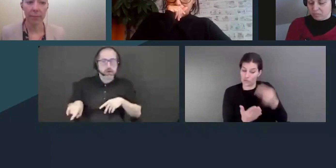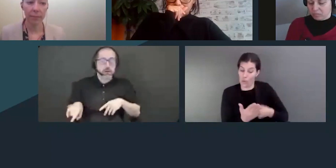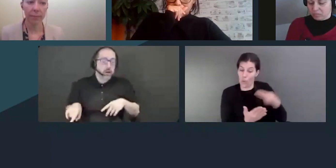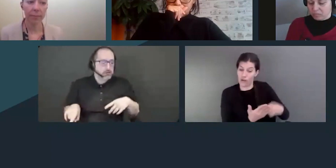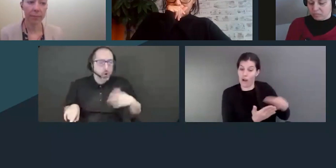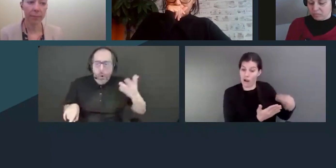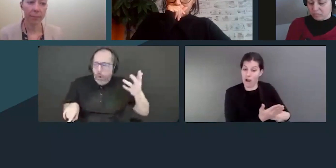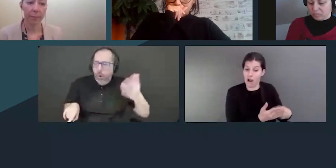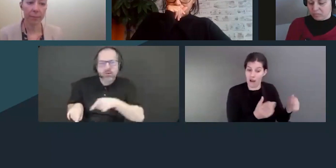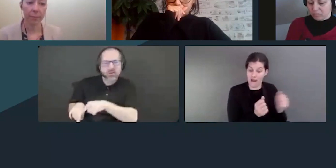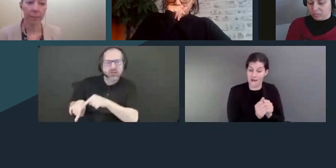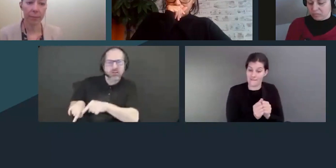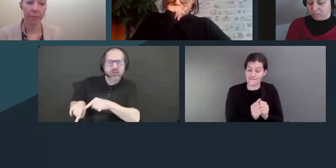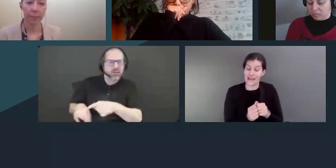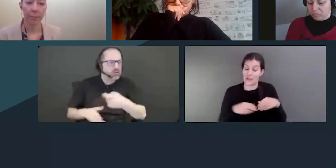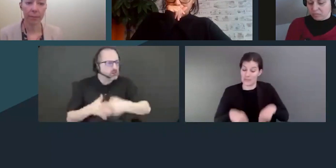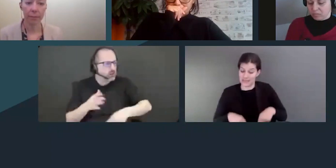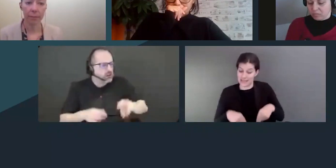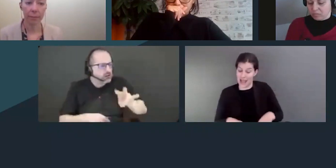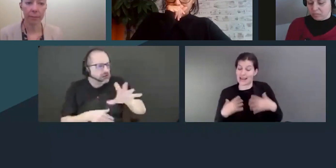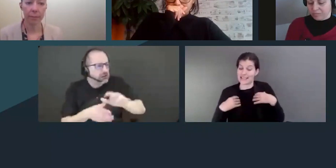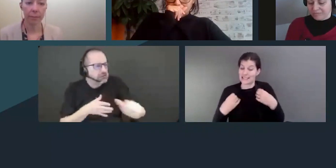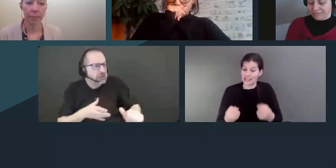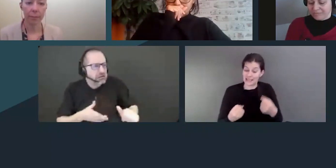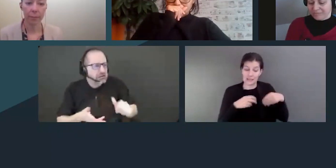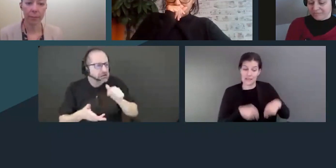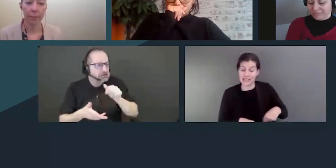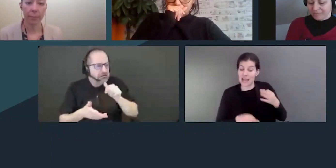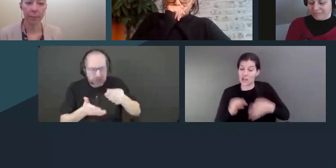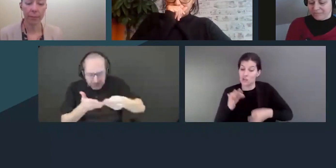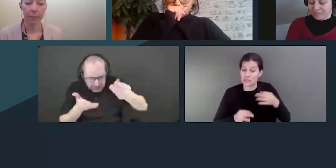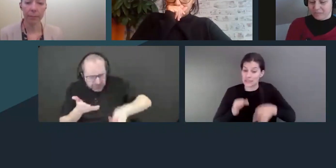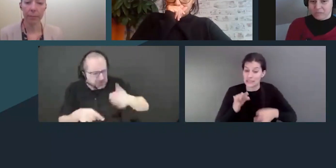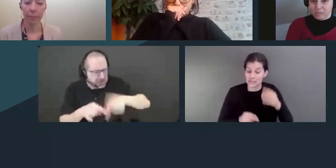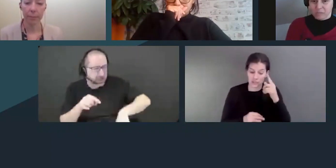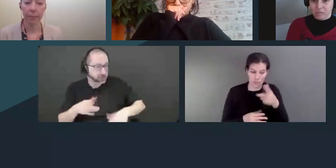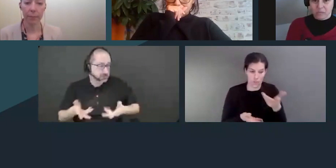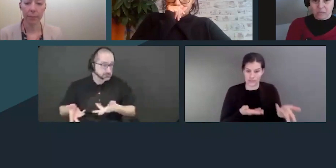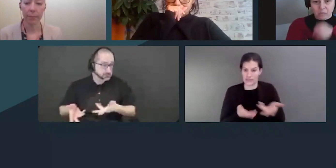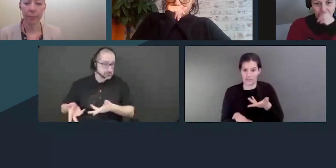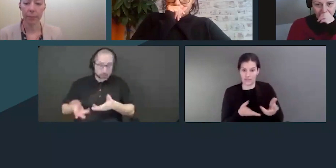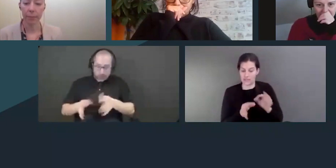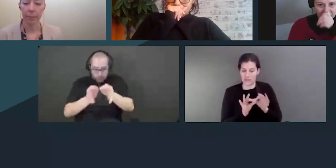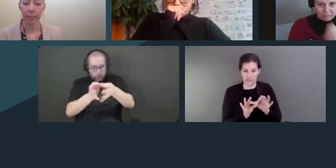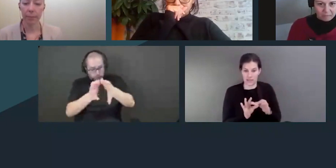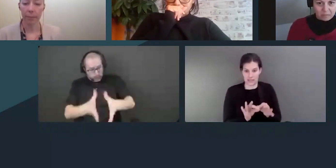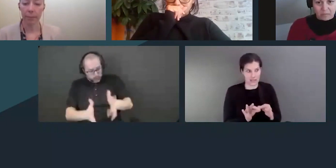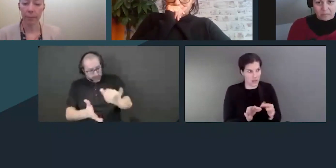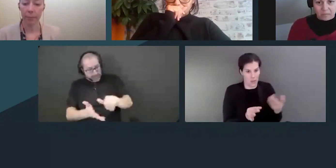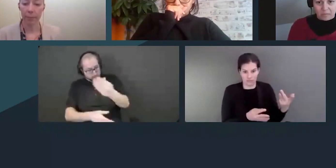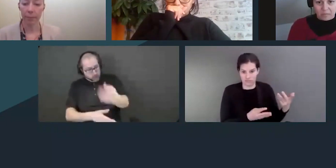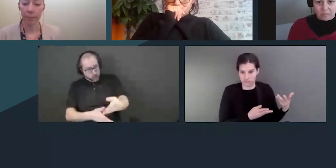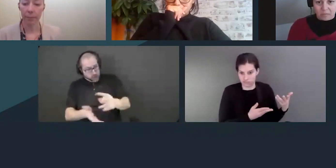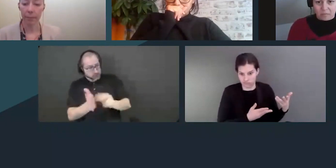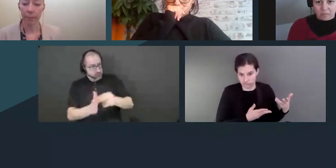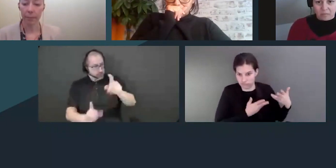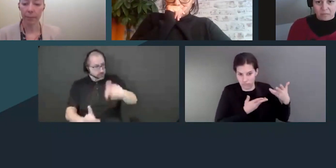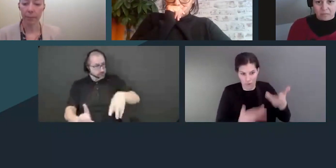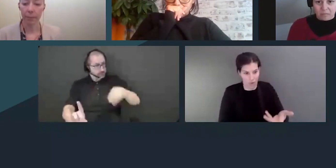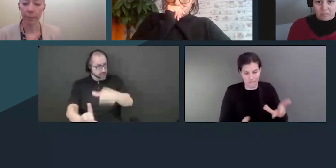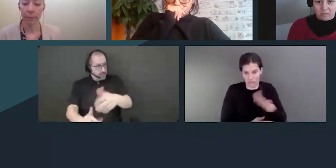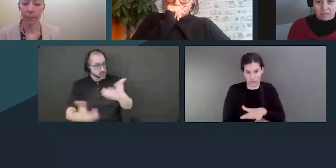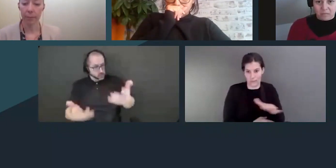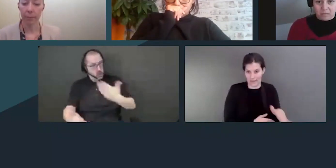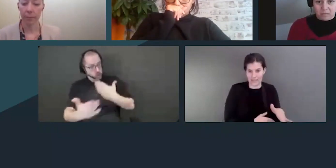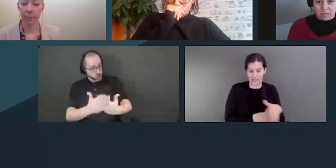Et donc, c'est un travail qui nécessite quand même un budget pour la rémunération des interprètes. Et donc, on fait